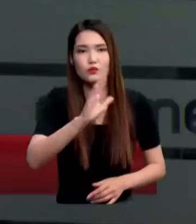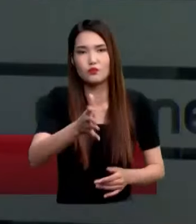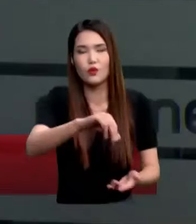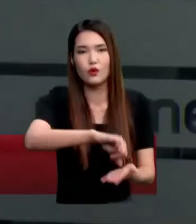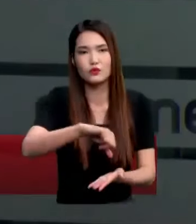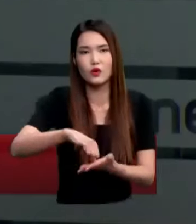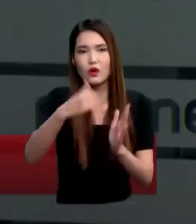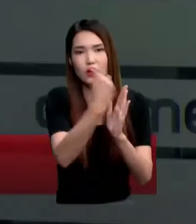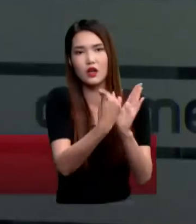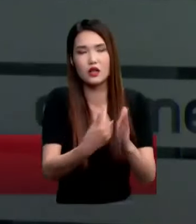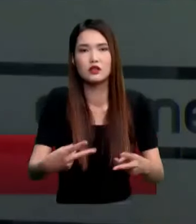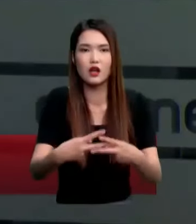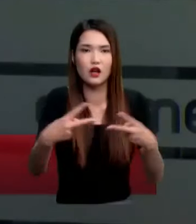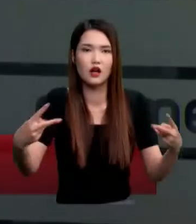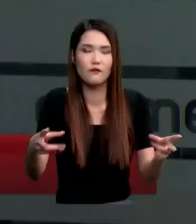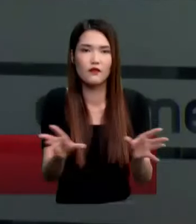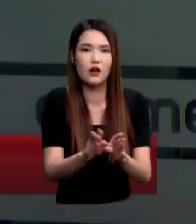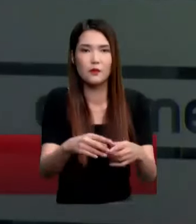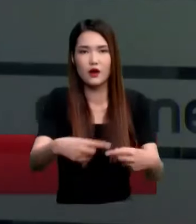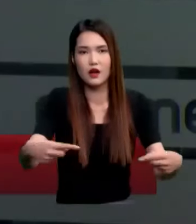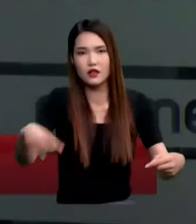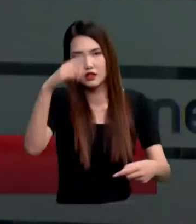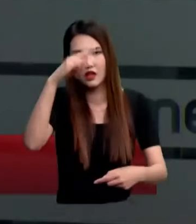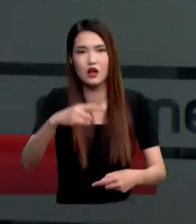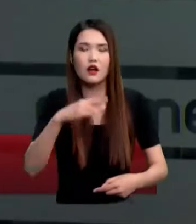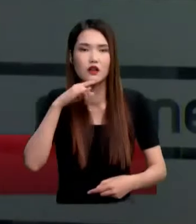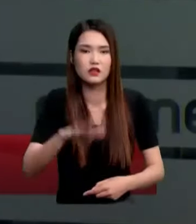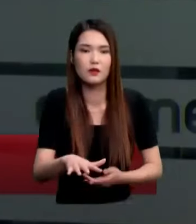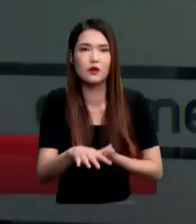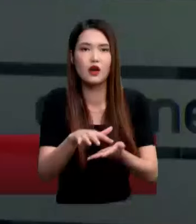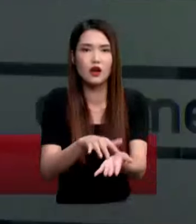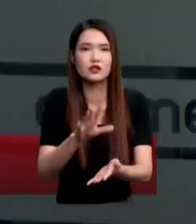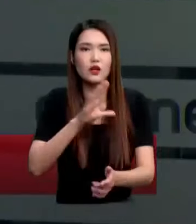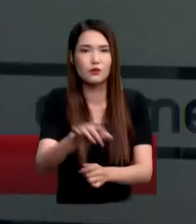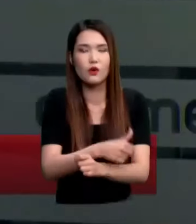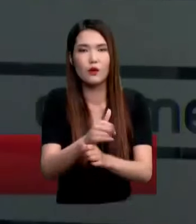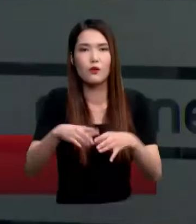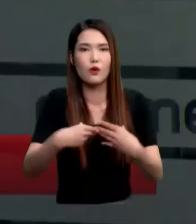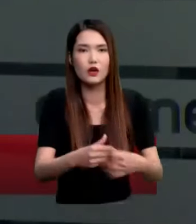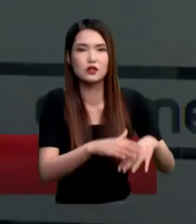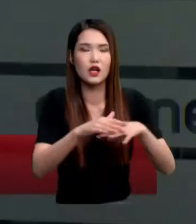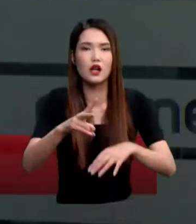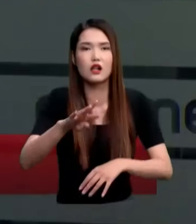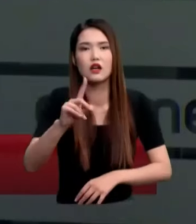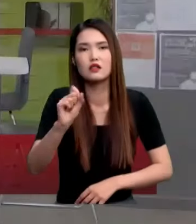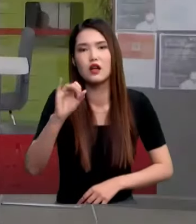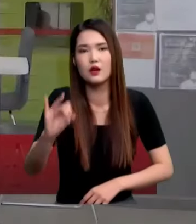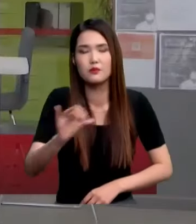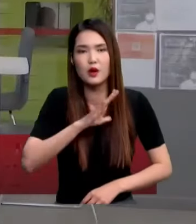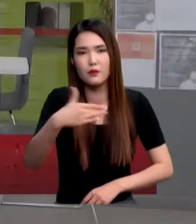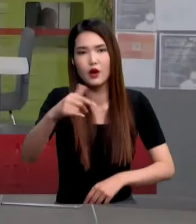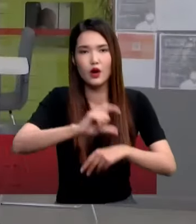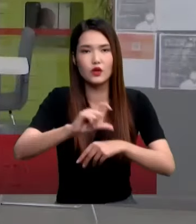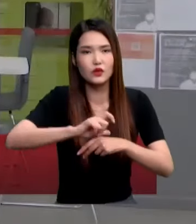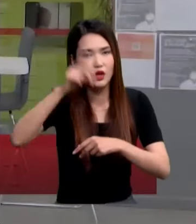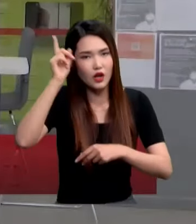участвовать в программе на равных условиях вместе с остальными казахстанцами. Об этом заявила глава Отпасы банка Лязат Ибрагимова. По ее